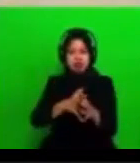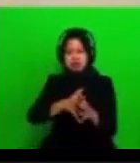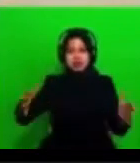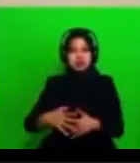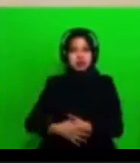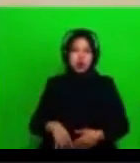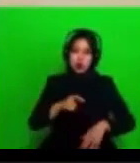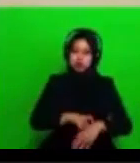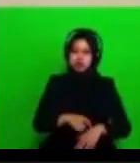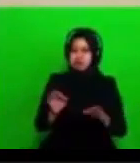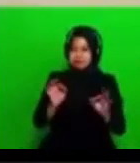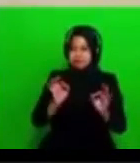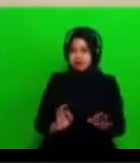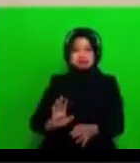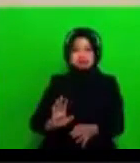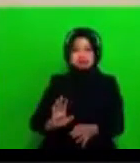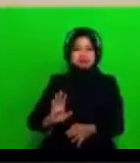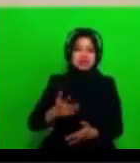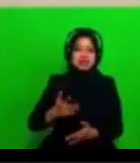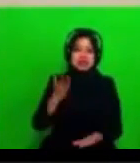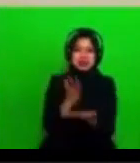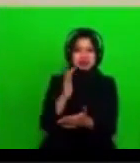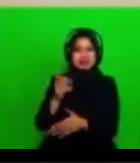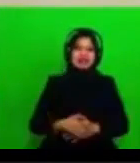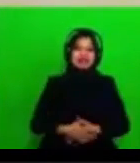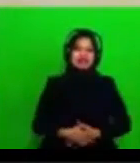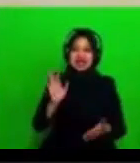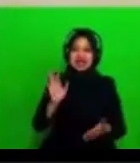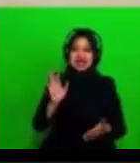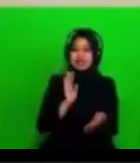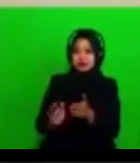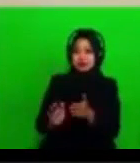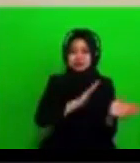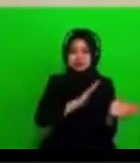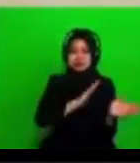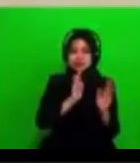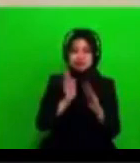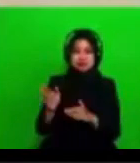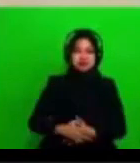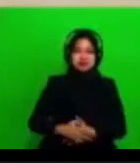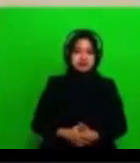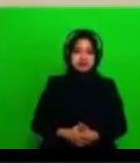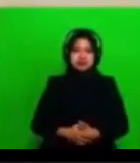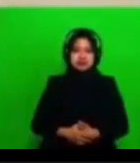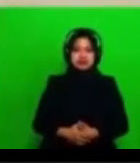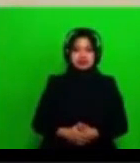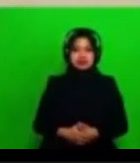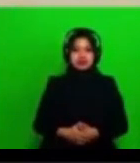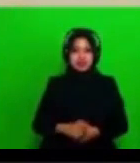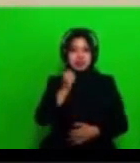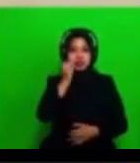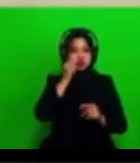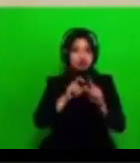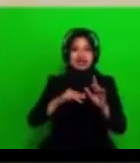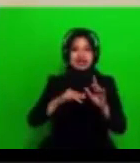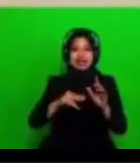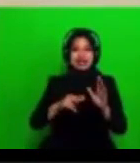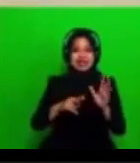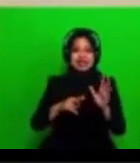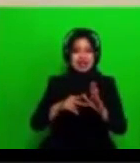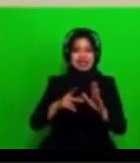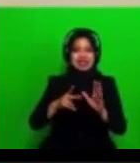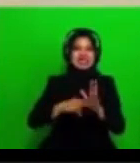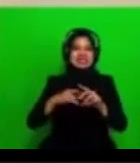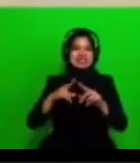Betul. Masih banyak waktu sehingga bisa untuk menentukan. Langsung kita ke pantun berikutnya. Iya. Yang terpilih ini dia. Ya, Ibu Dian